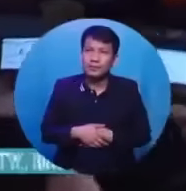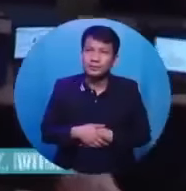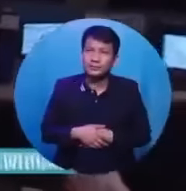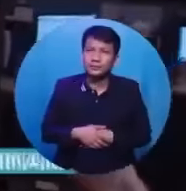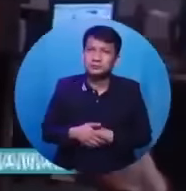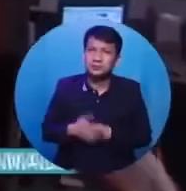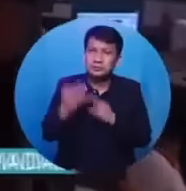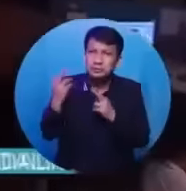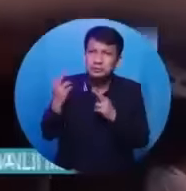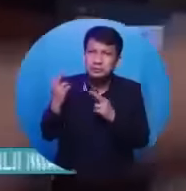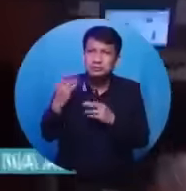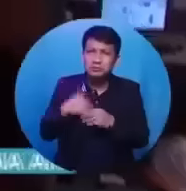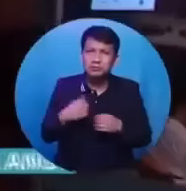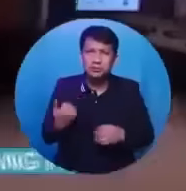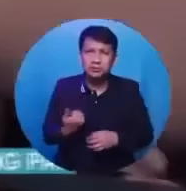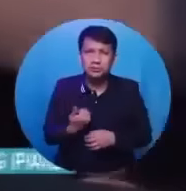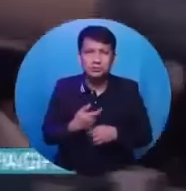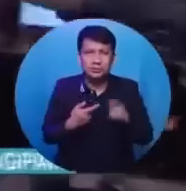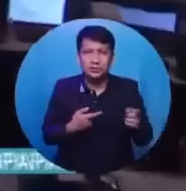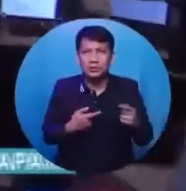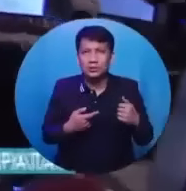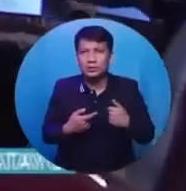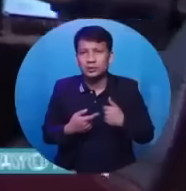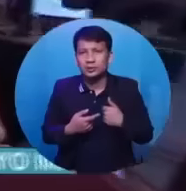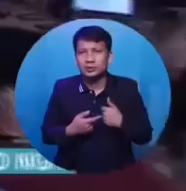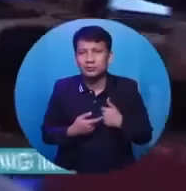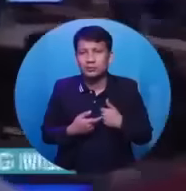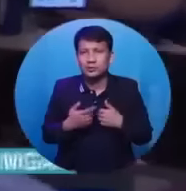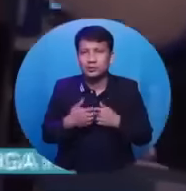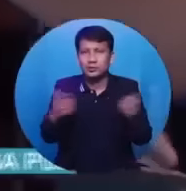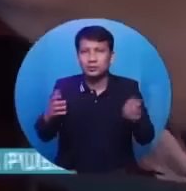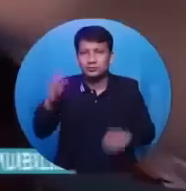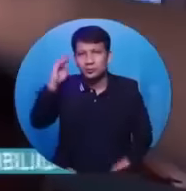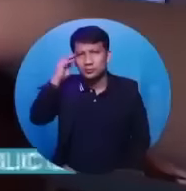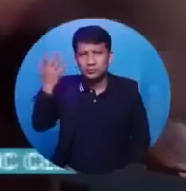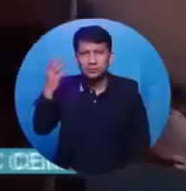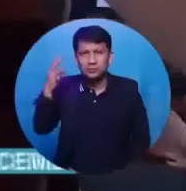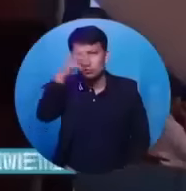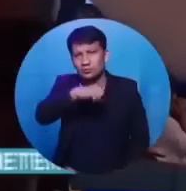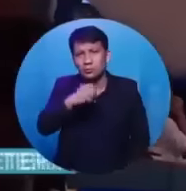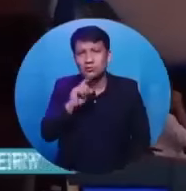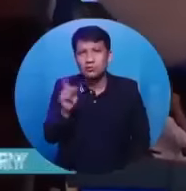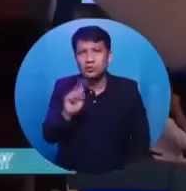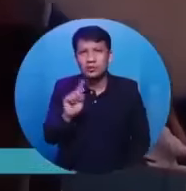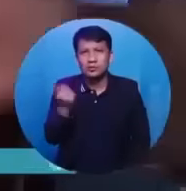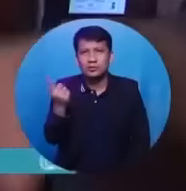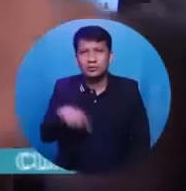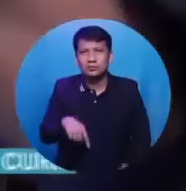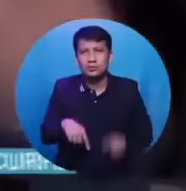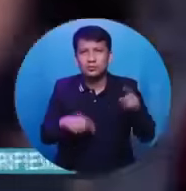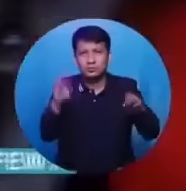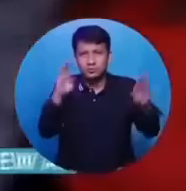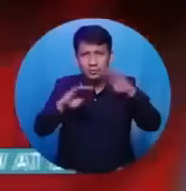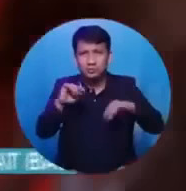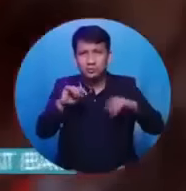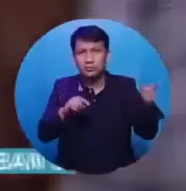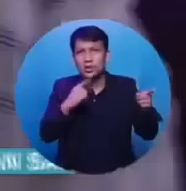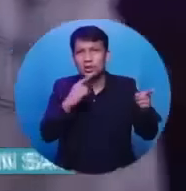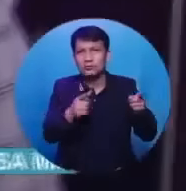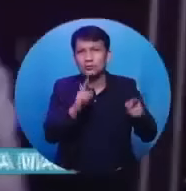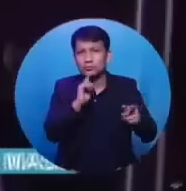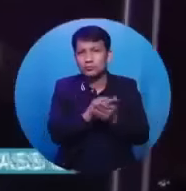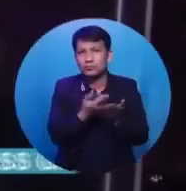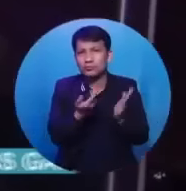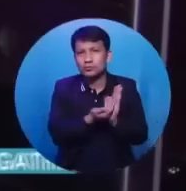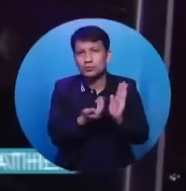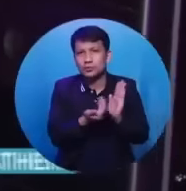no, sana daw, lakas daw ng trip ng tama ni Kuya Kenneth. Talagang nagtataka na sila kung ano nga ba yung problema o ano nga ba yung talagang